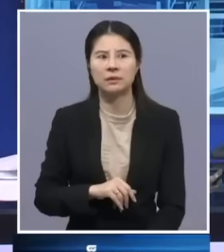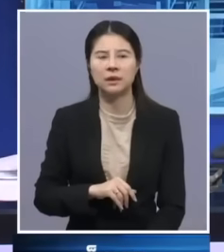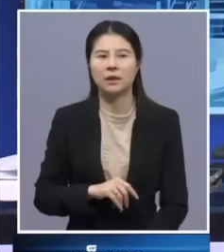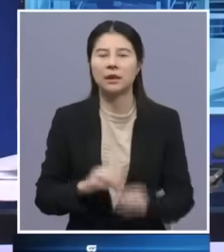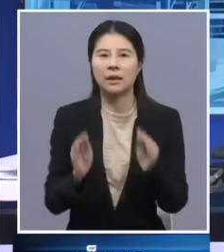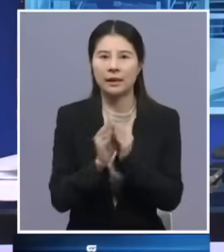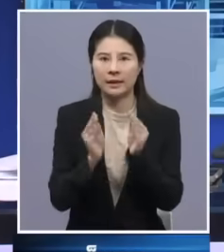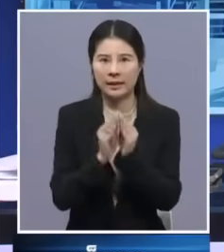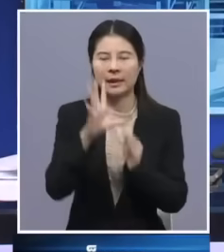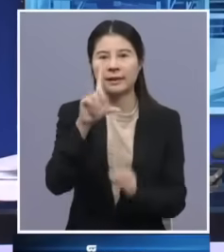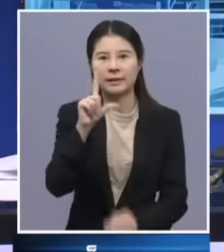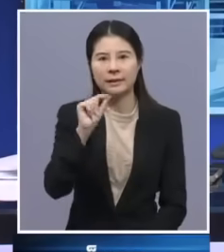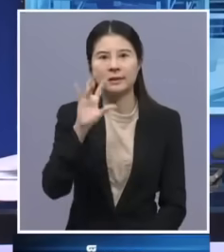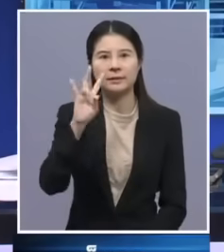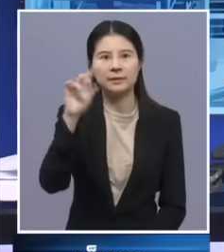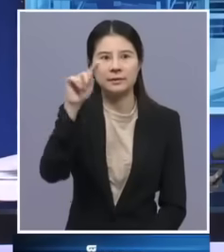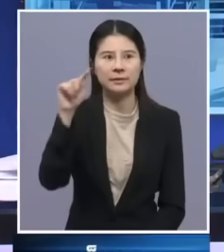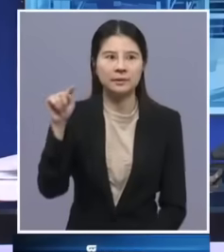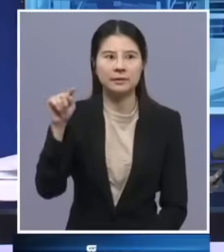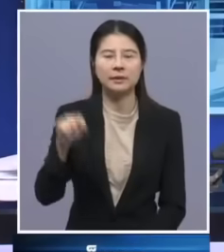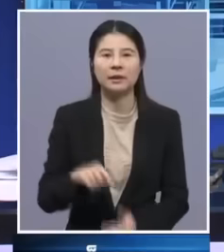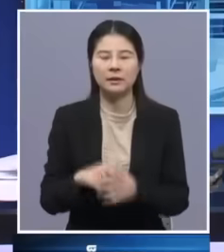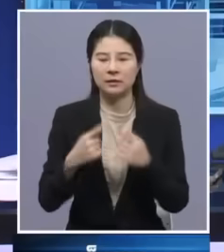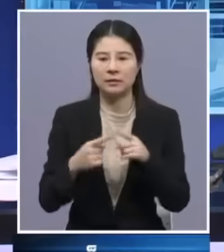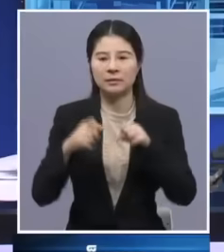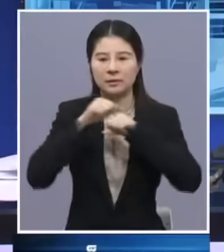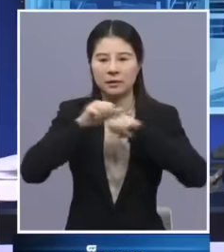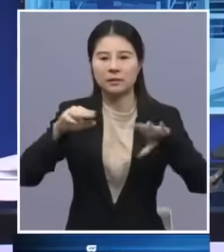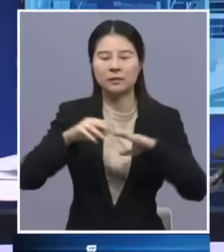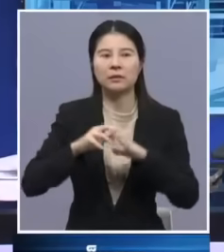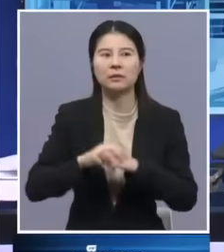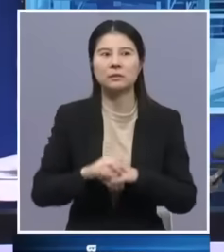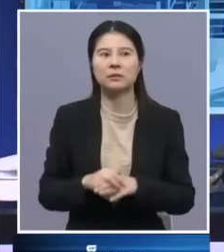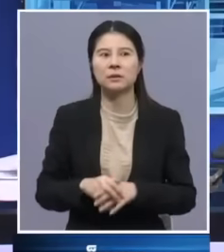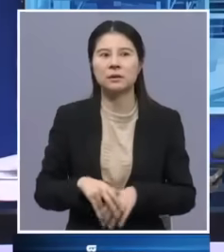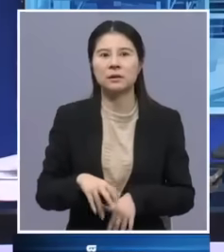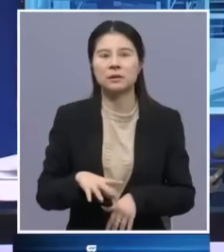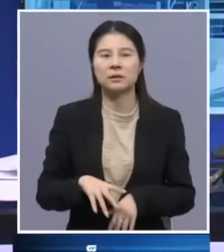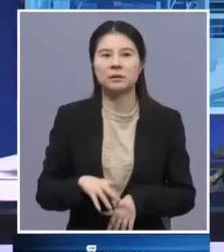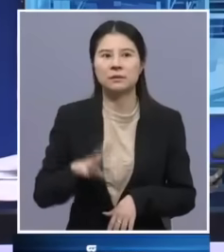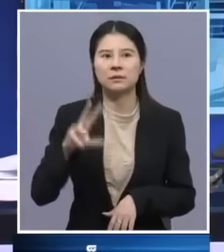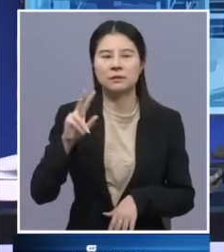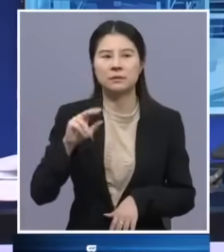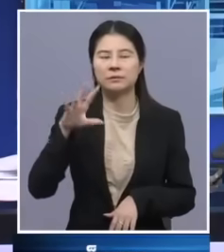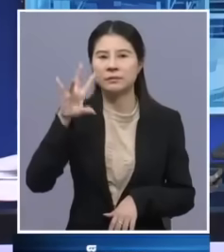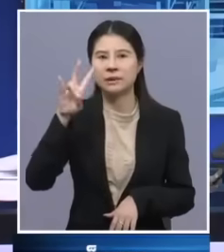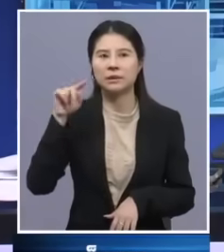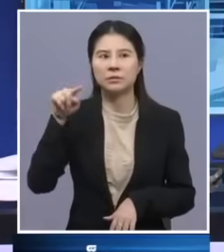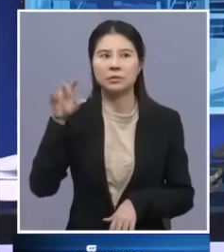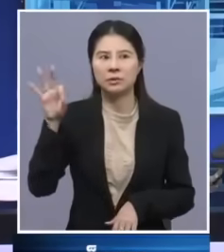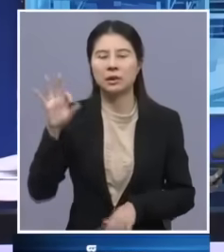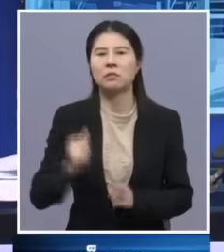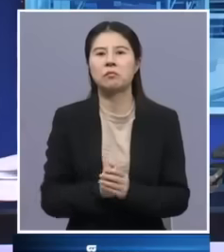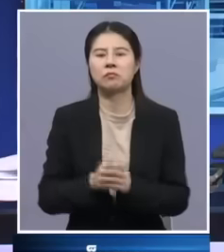ง 27% ในขณะที่เทียบกับคนที่ประกาศมาด้วยกันคุณนราภัทรแก้วทองได้ไปแค่ 7.9% ค่ะ คือโพมันต่างกันมากกระแส